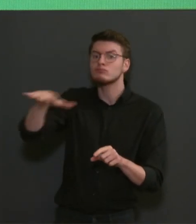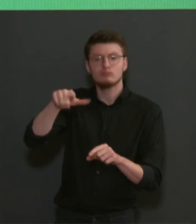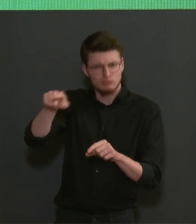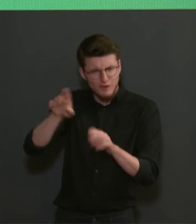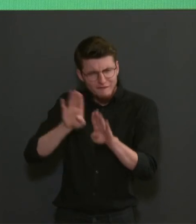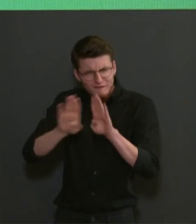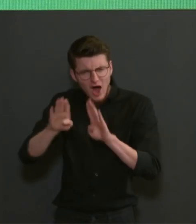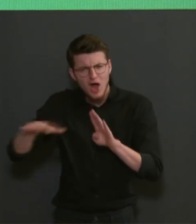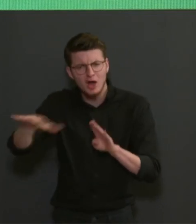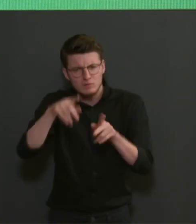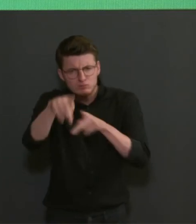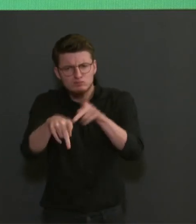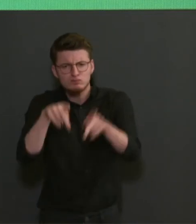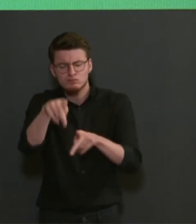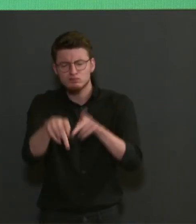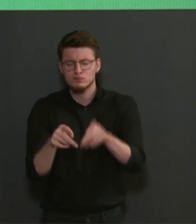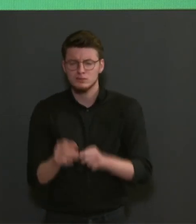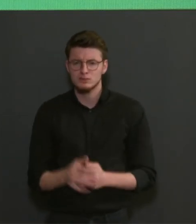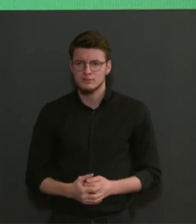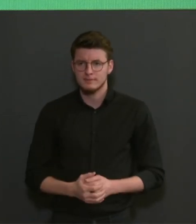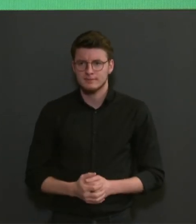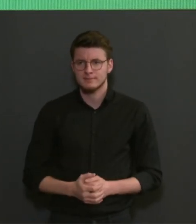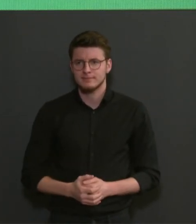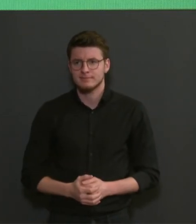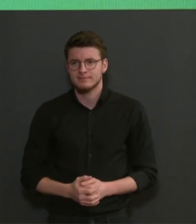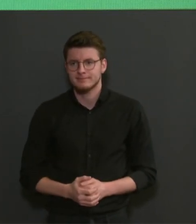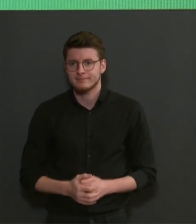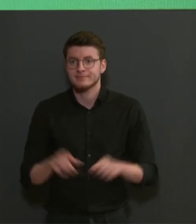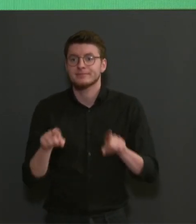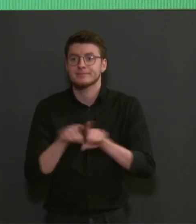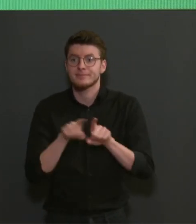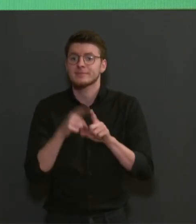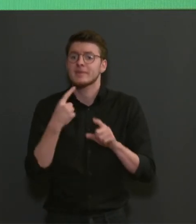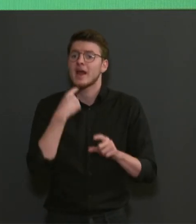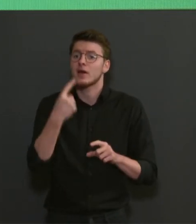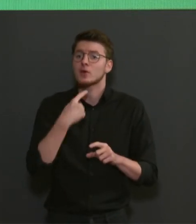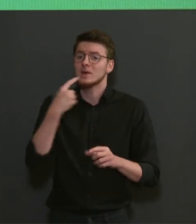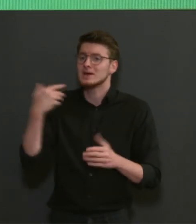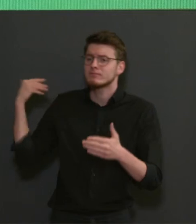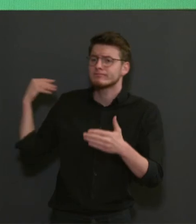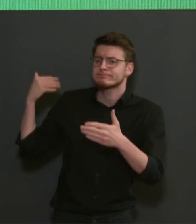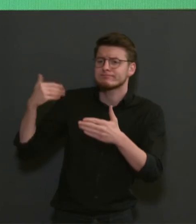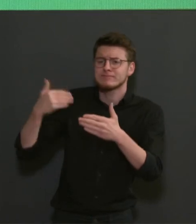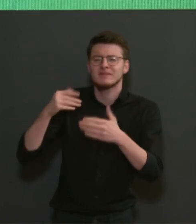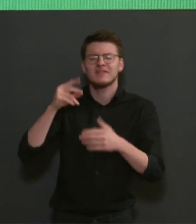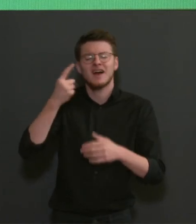Verder geven we, zoals elke vrijdag, ook een update over de situatie in de woonzorgcentra.